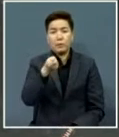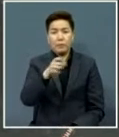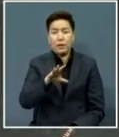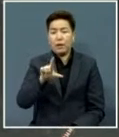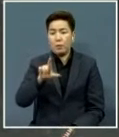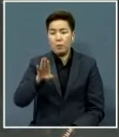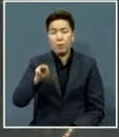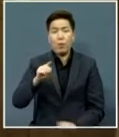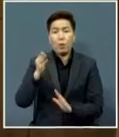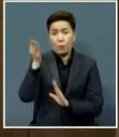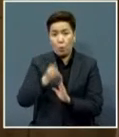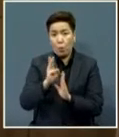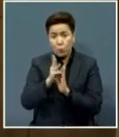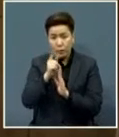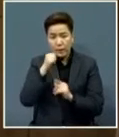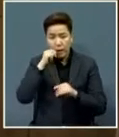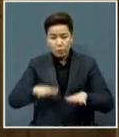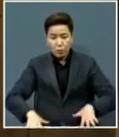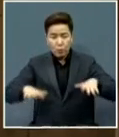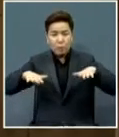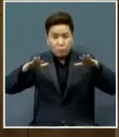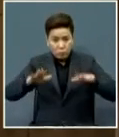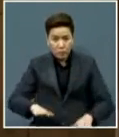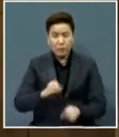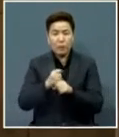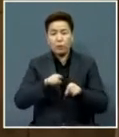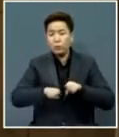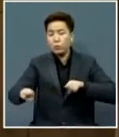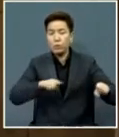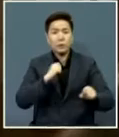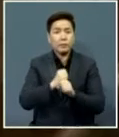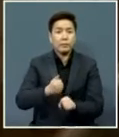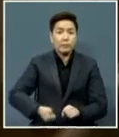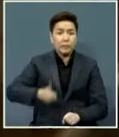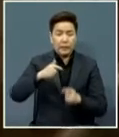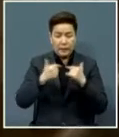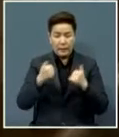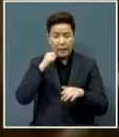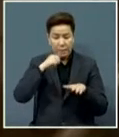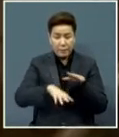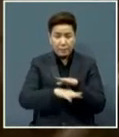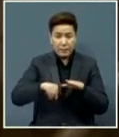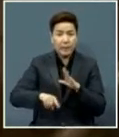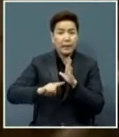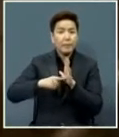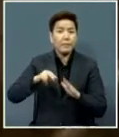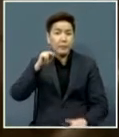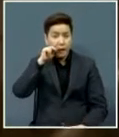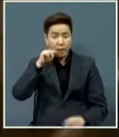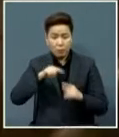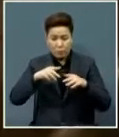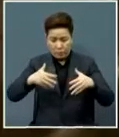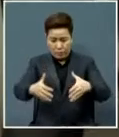มตรต่อวินาทีระบายน้ำท่วมขังในเมืองออกสู่แม่น้ำเจ้าพระยาโดยสถานีสูบน้ำพระขนงจะรับน้ำจาก